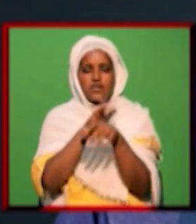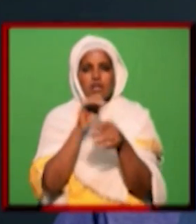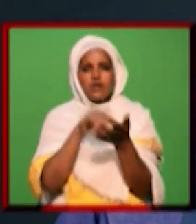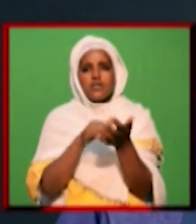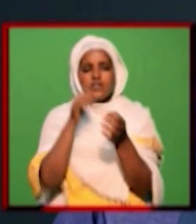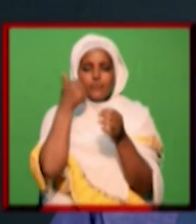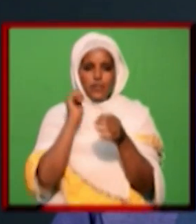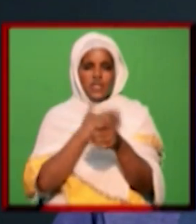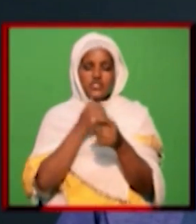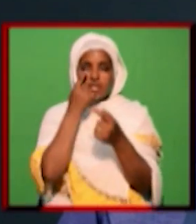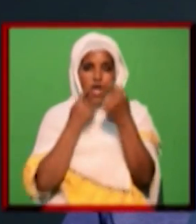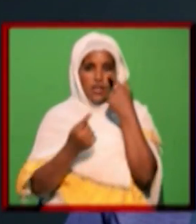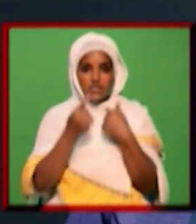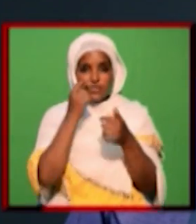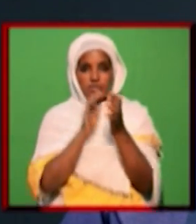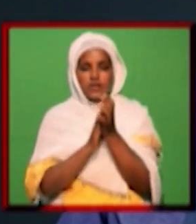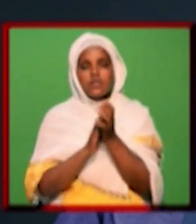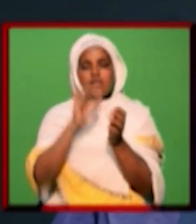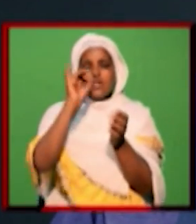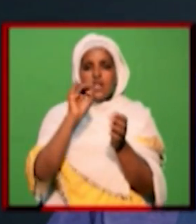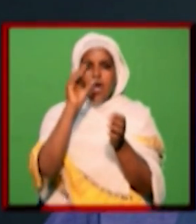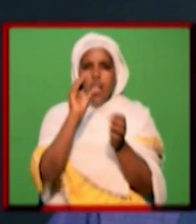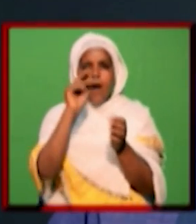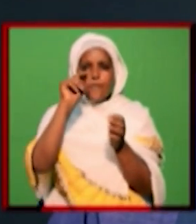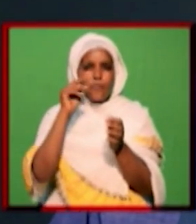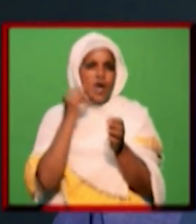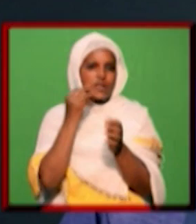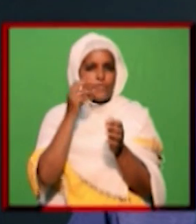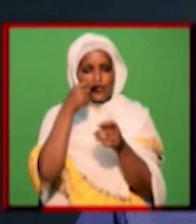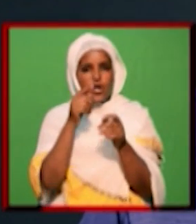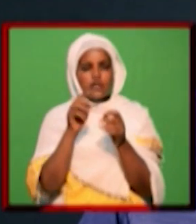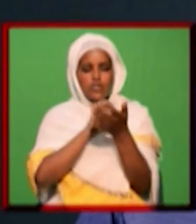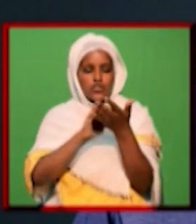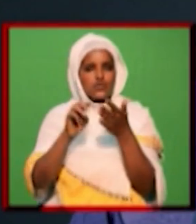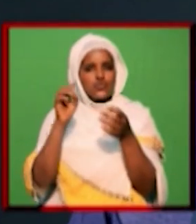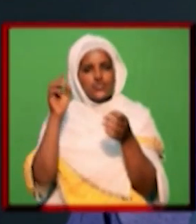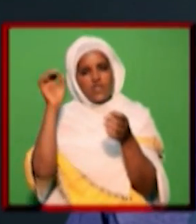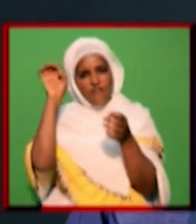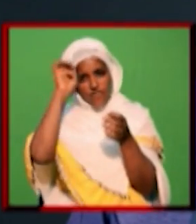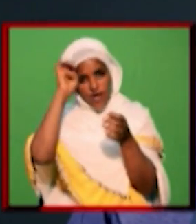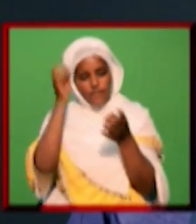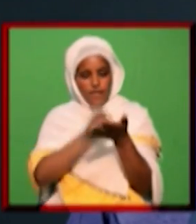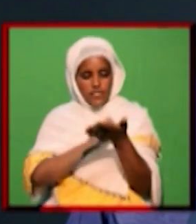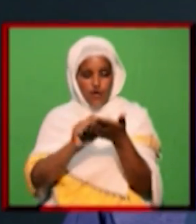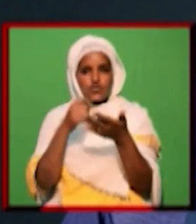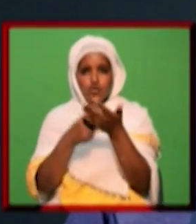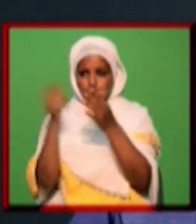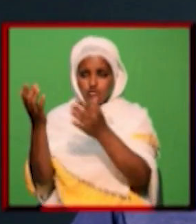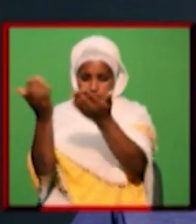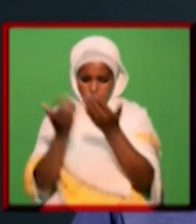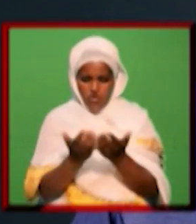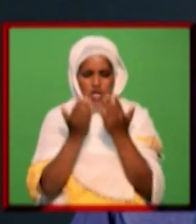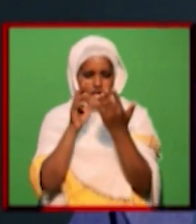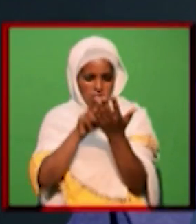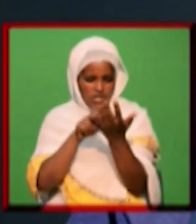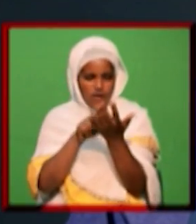ለሐማርያም የሚባል እመቤታችን ያለቀሰችበትን ለሐማርያም የሚባል መጽሐፍ አለ። ቅዱስ ኤፍሬም አዎ ሊቃውንት የጻፉትና እሱም